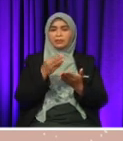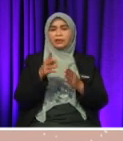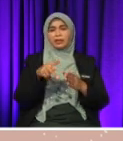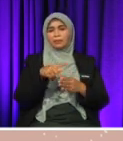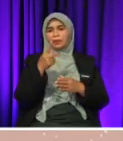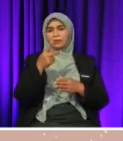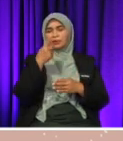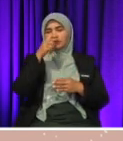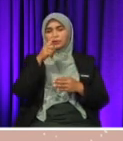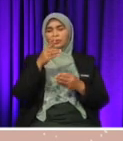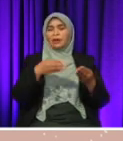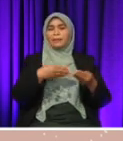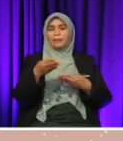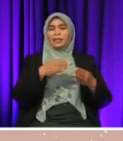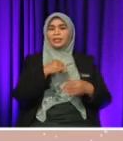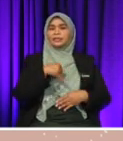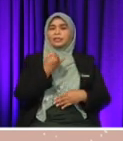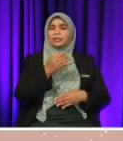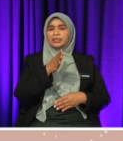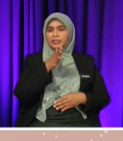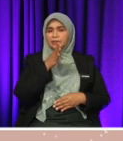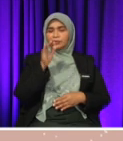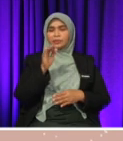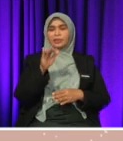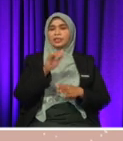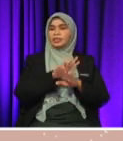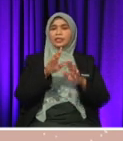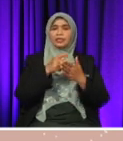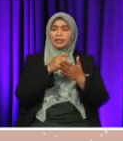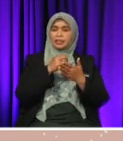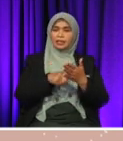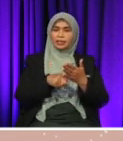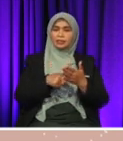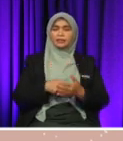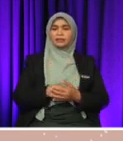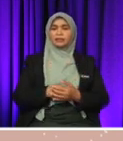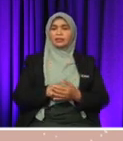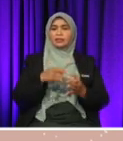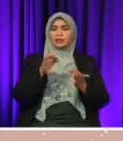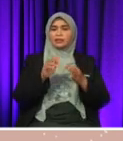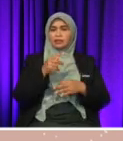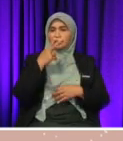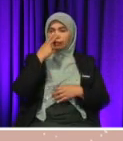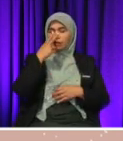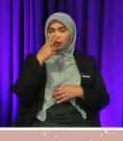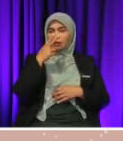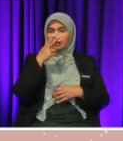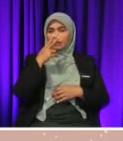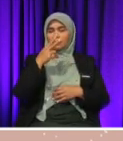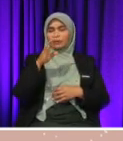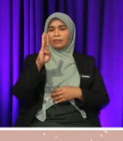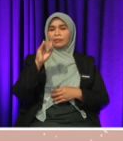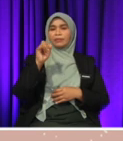jasa ibunya yang tidak bernilai jadi kita panjang kita lihat kepada baik ini pada